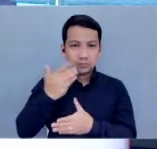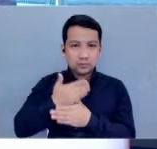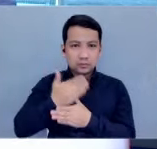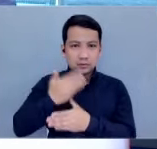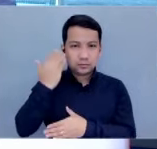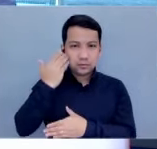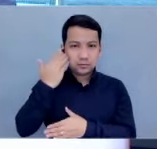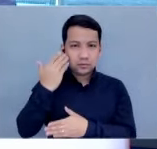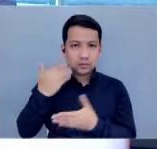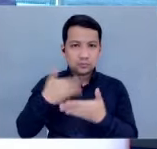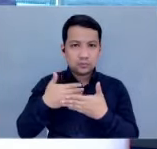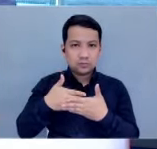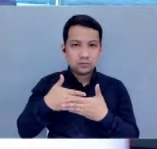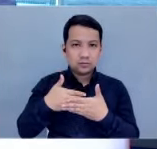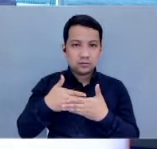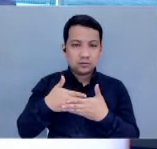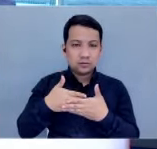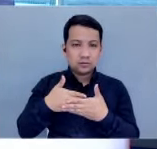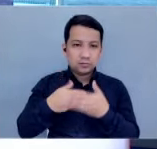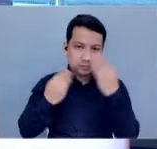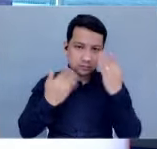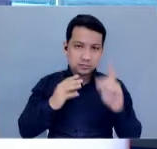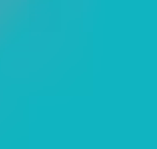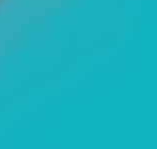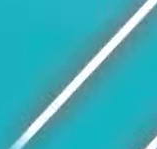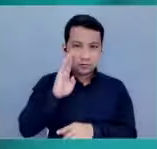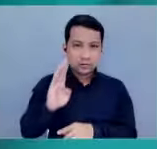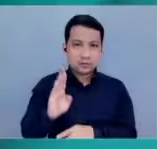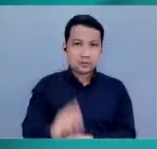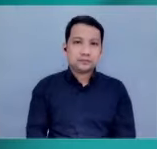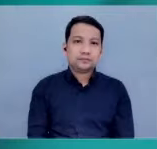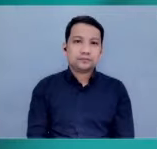makalapit sa target. Nagbabalik si Brian Basa.